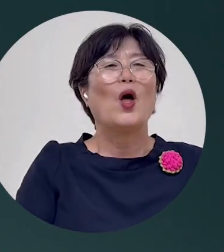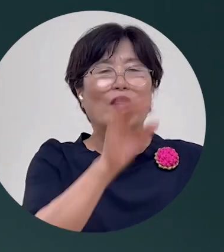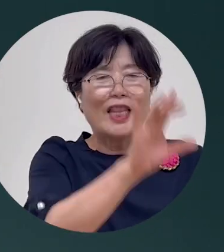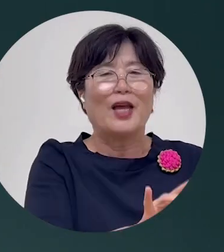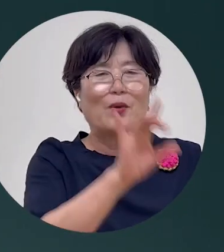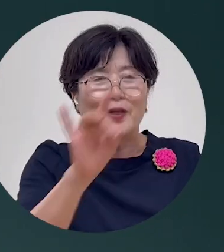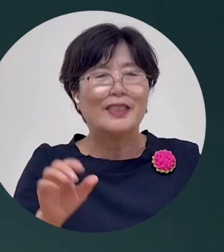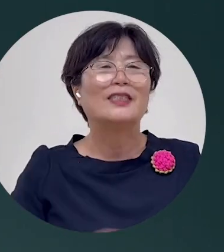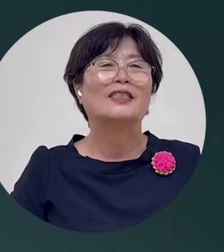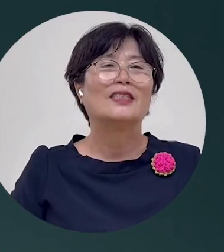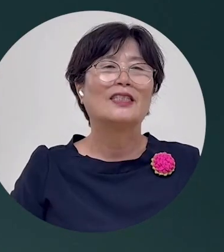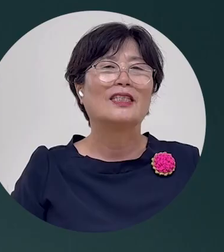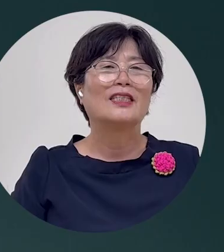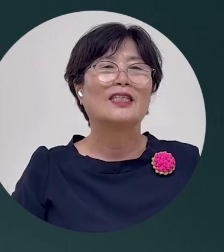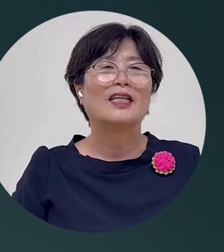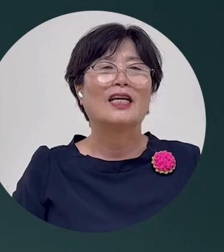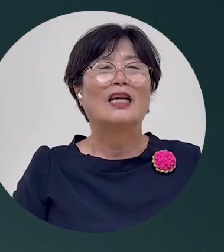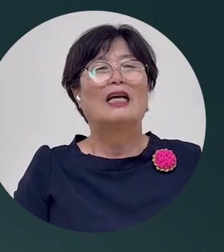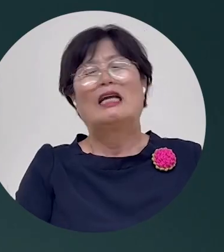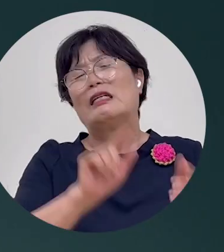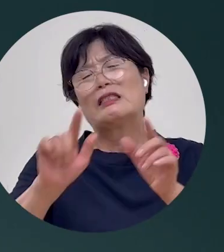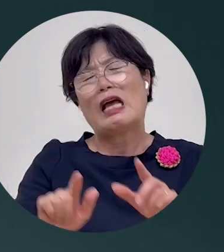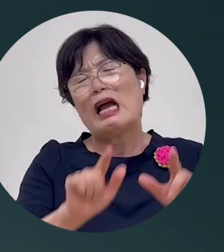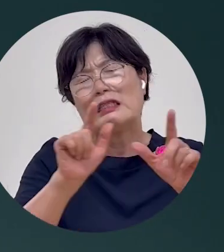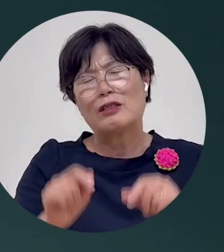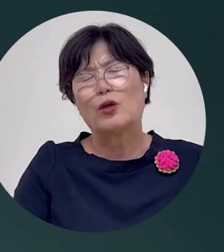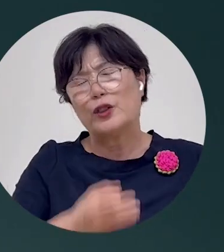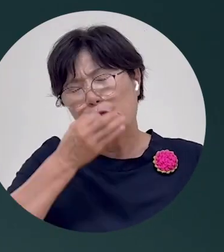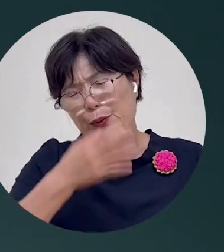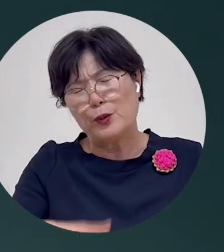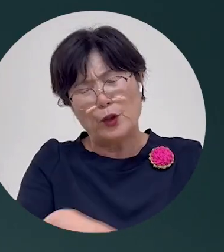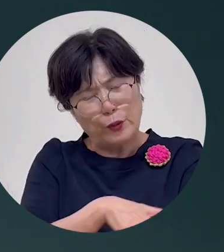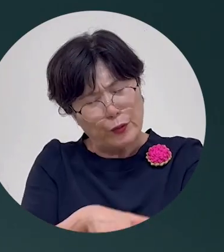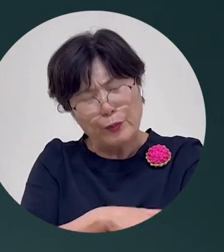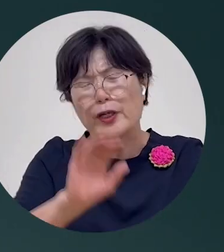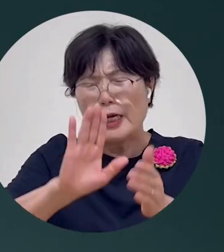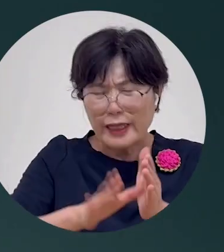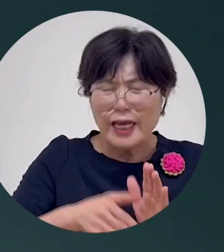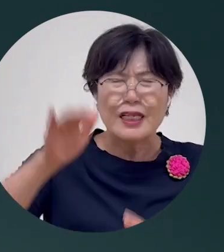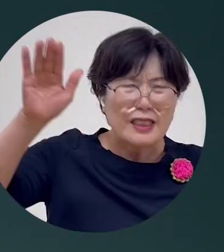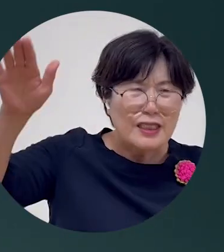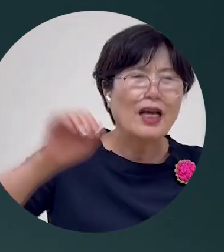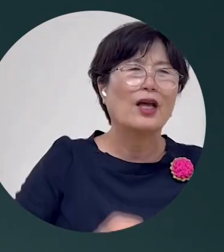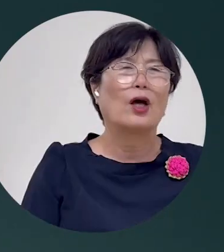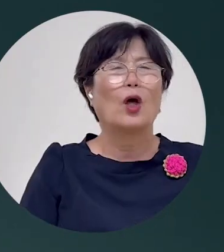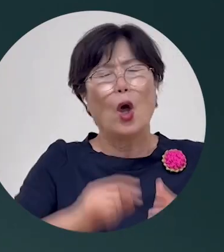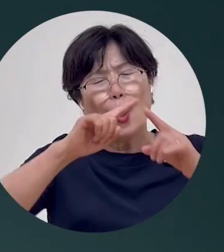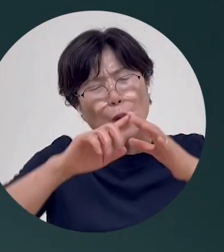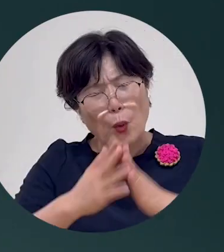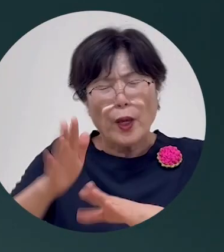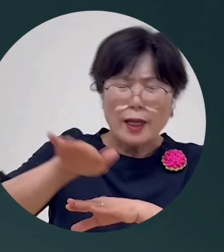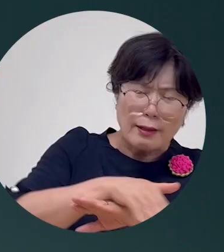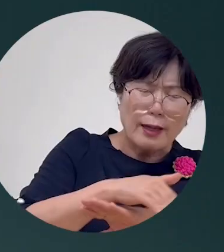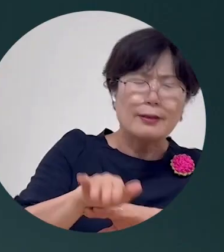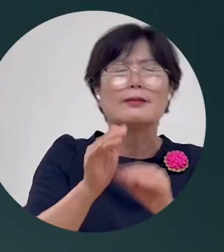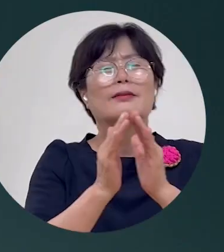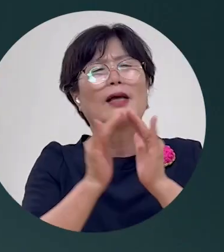때로는 사는 것이 불편할 때도 있습니다. 여러분, 교회 다니는 사람